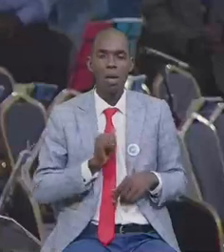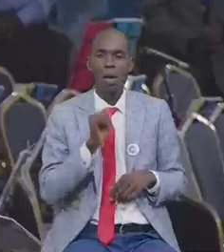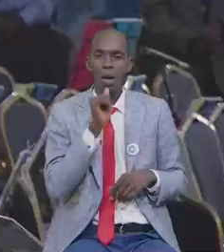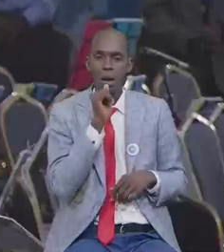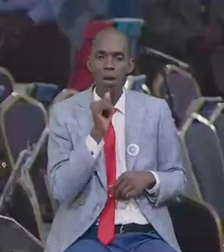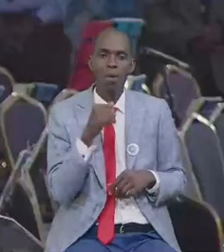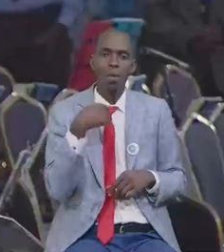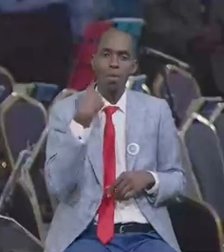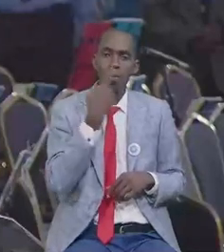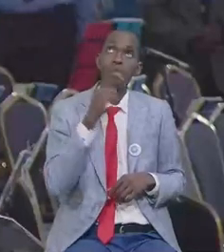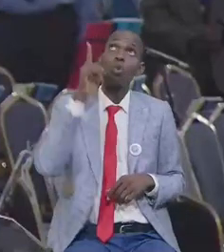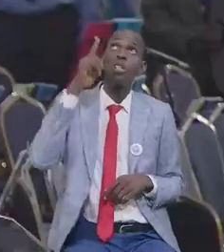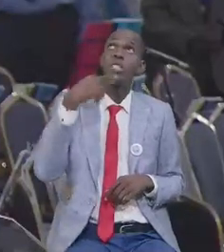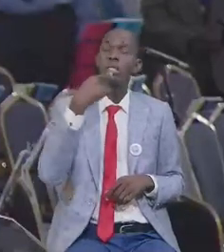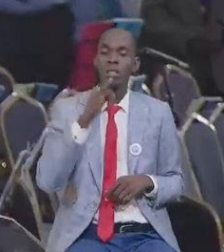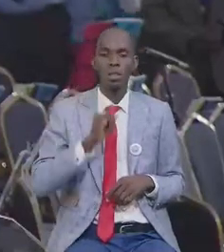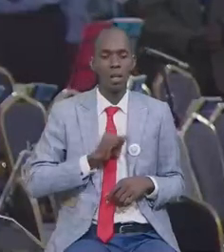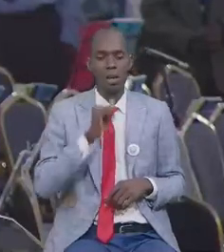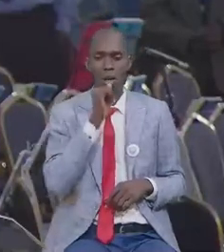Je suis celui qui dit que je suis.